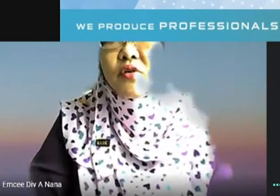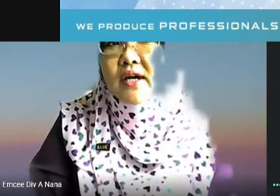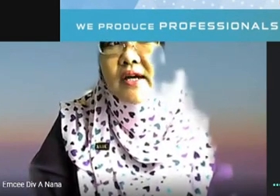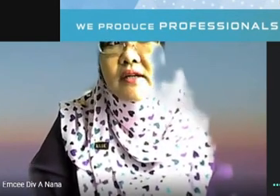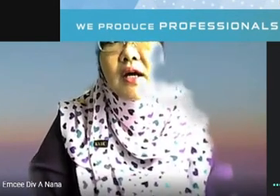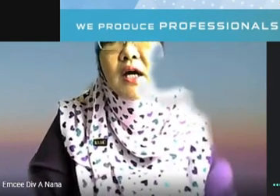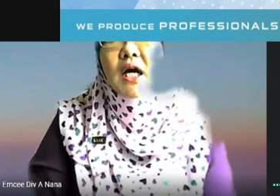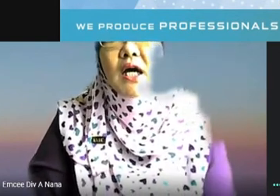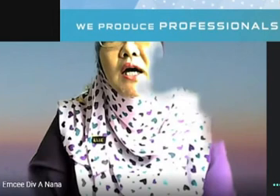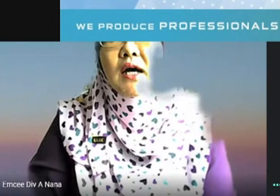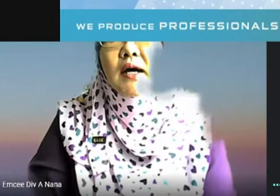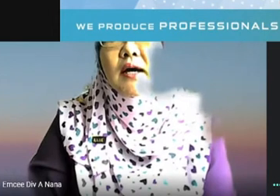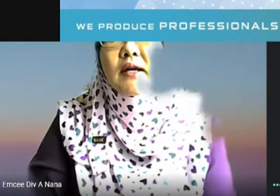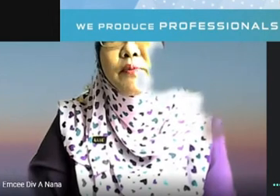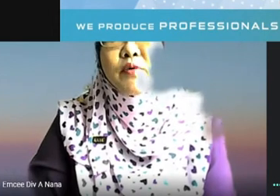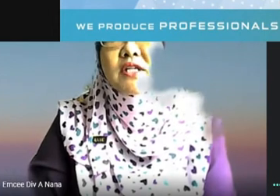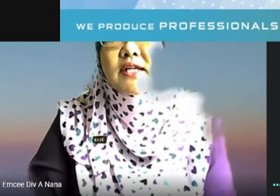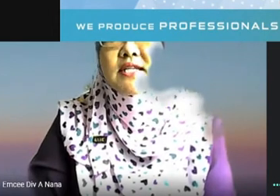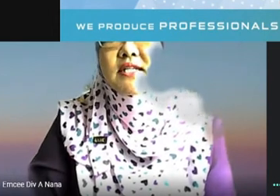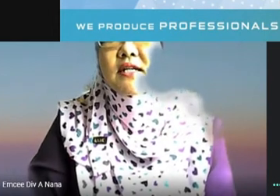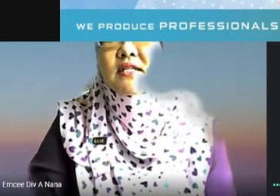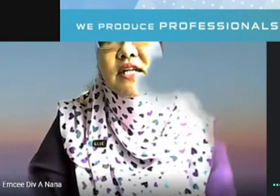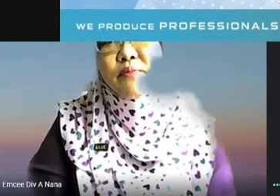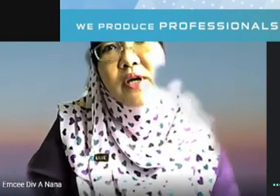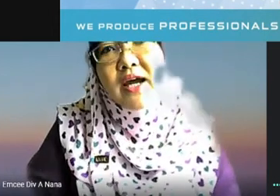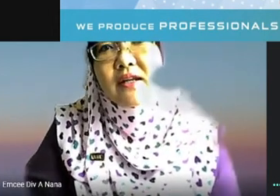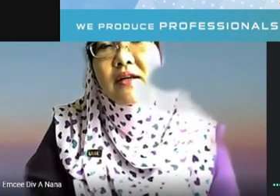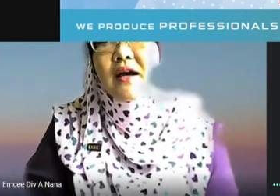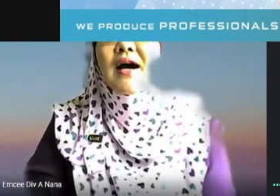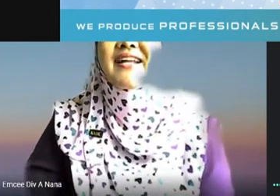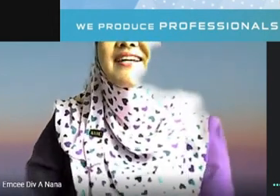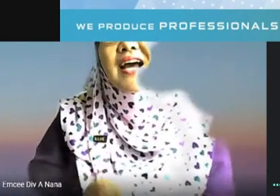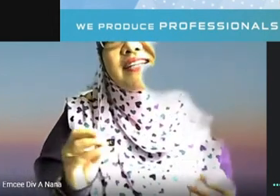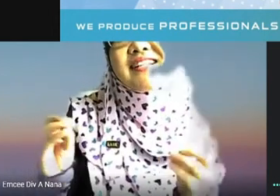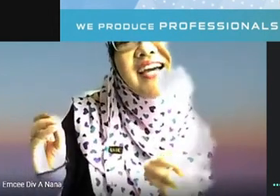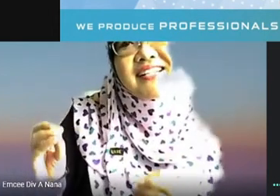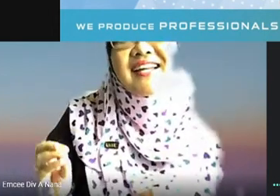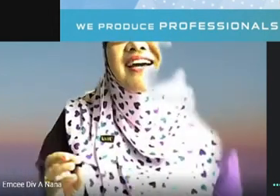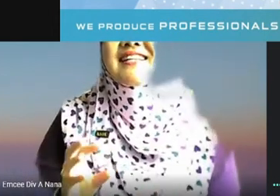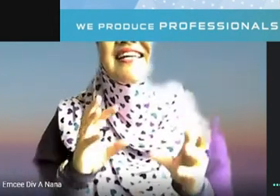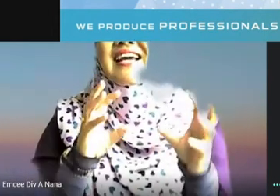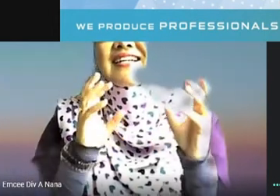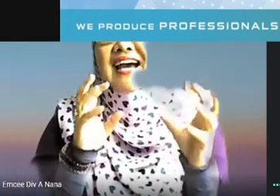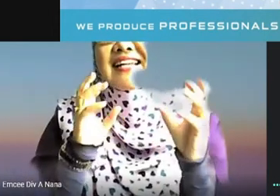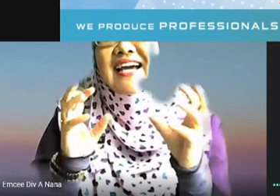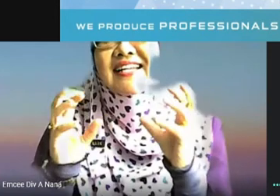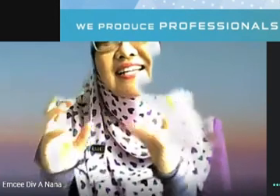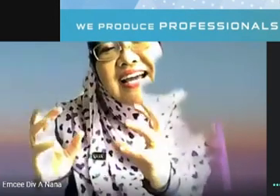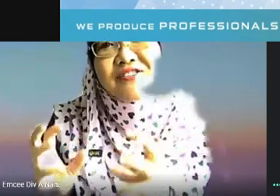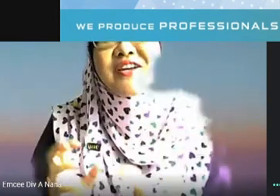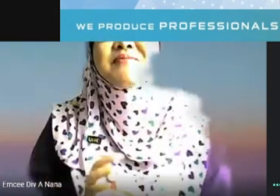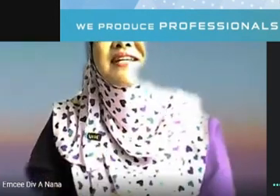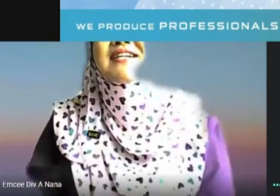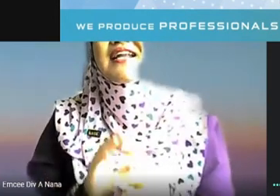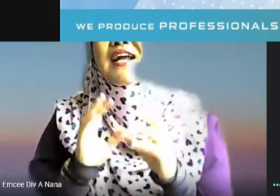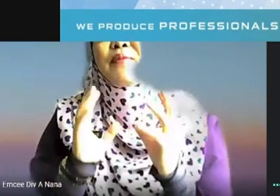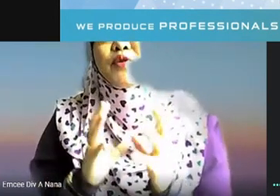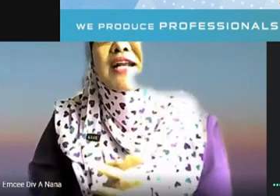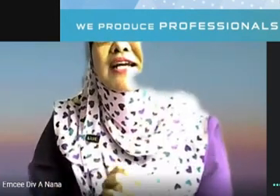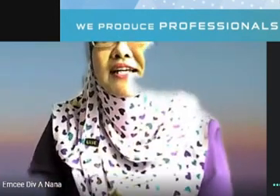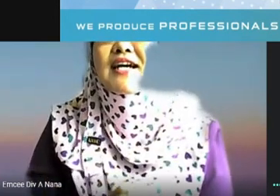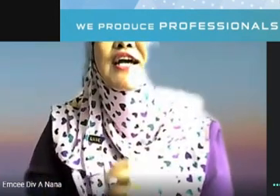COVID-19 tu kan? Dia punya kes dia 1,000 kan? Ada kan? Jadi yang kan tu yang sebenarnya